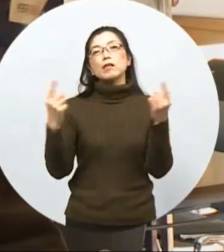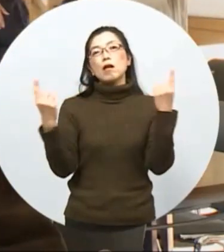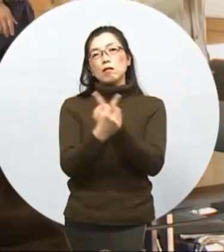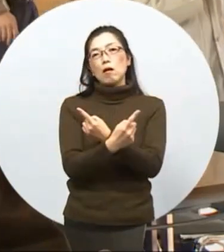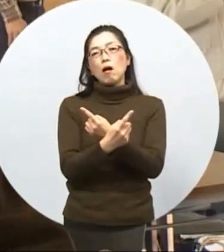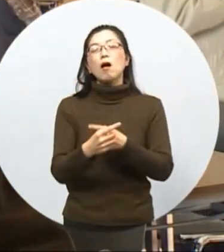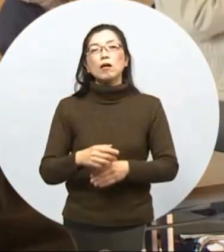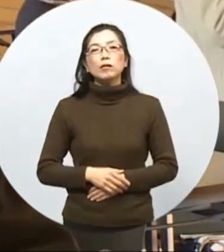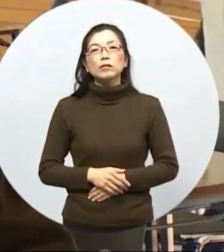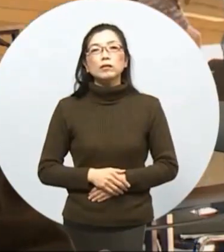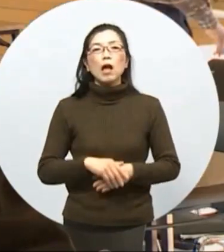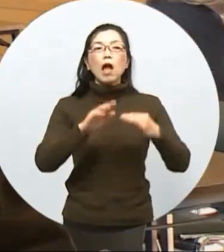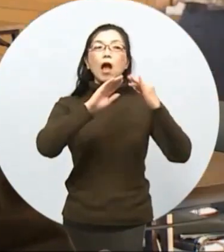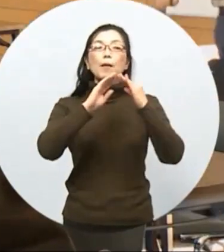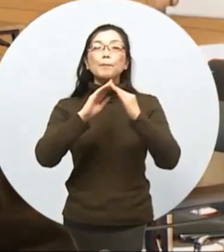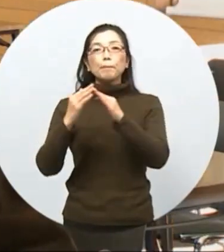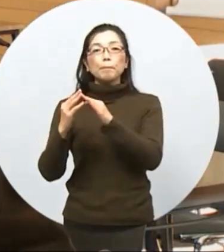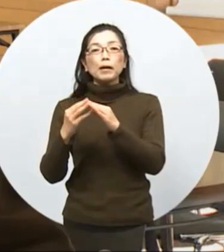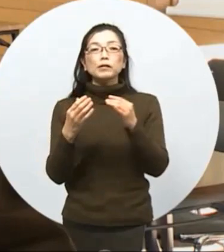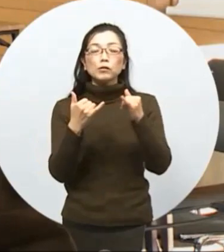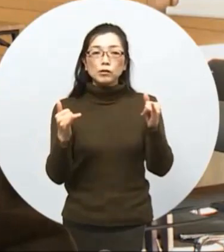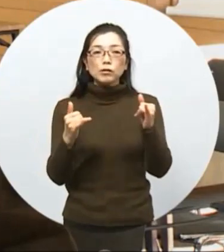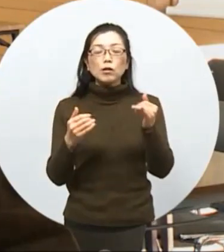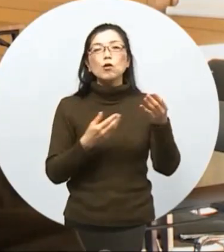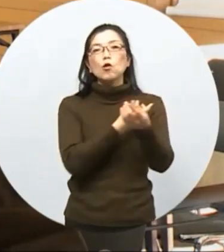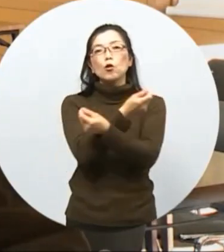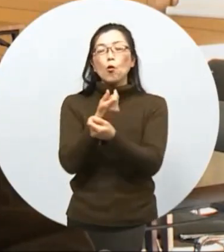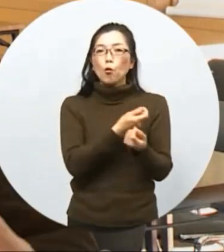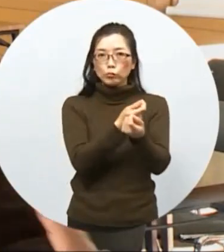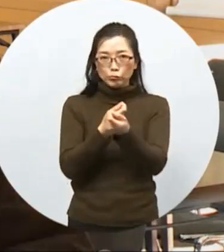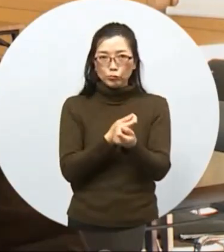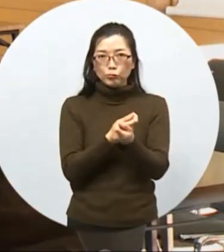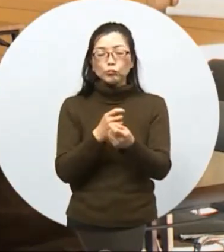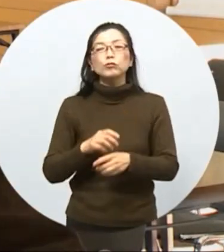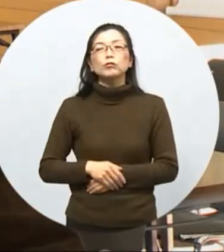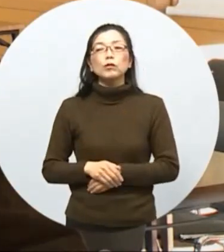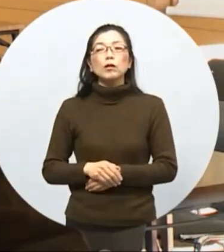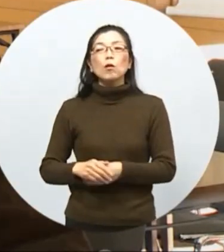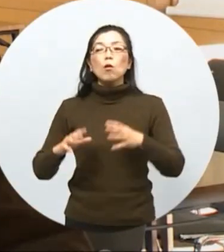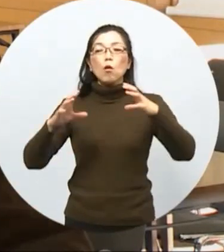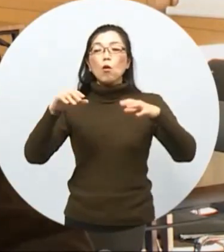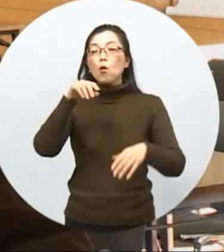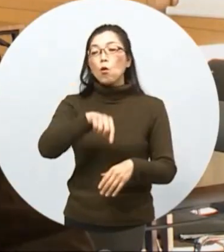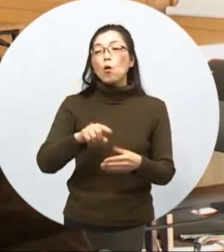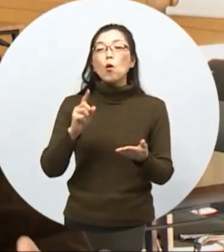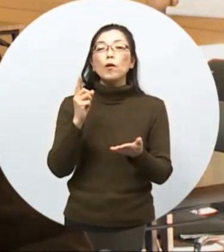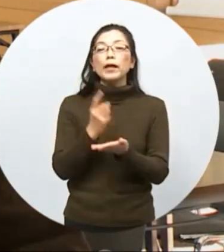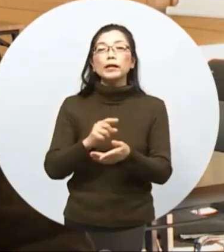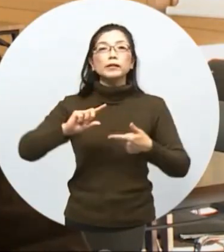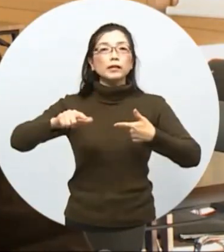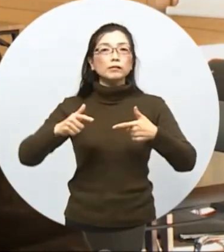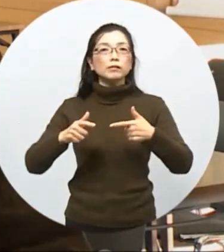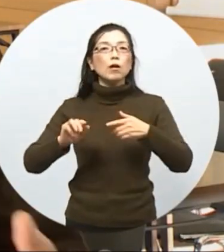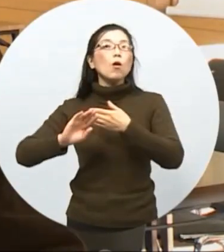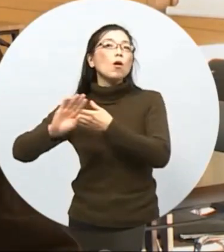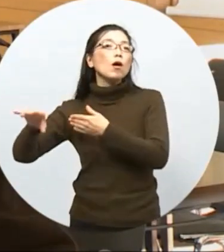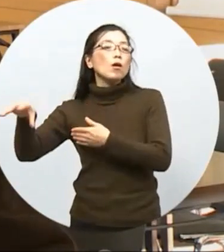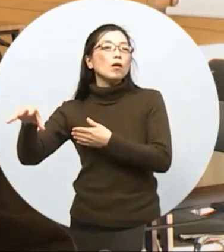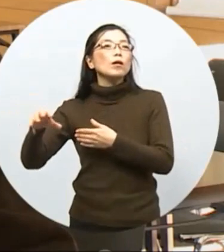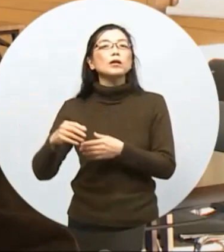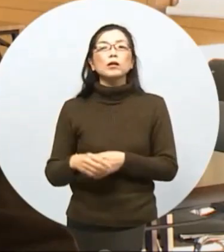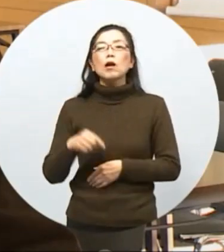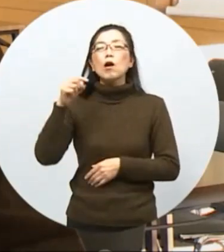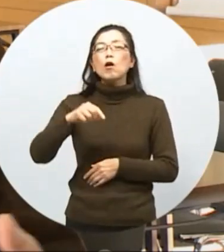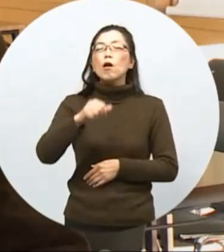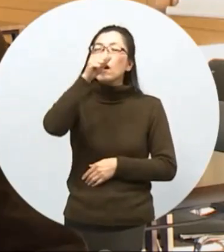を町の人たちに共有するし、それから外の地域に例えば茅ヶ崎なら茅ヶ崎がこんなに魅力が